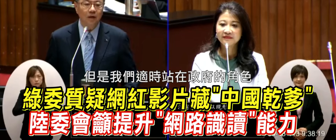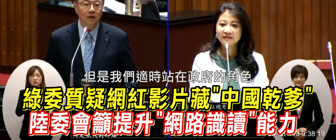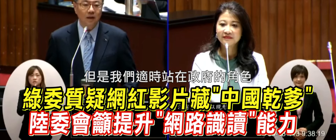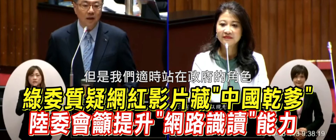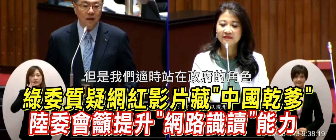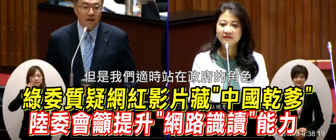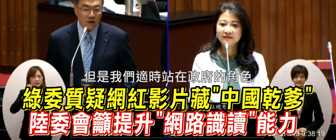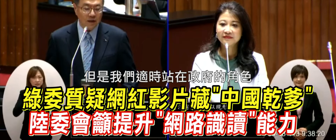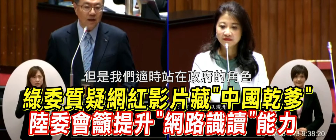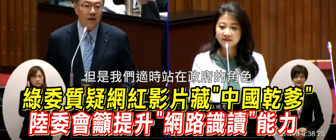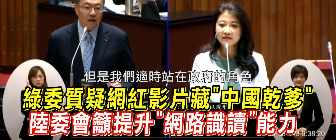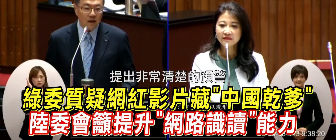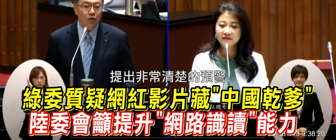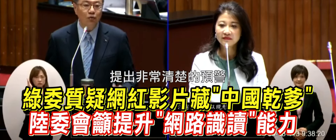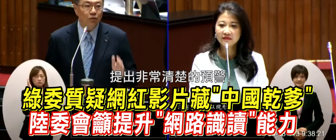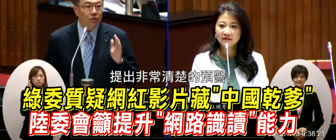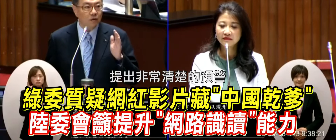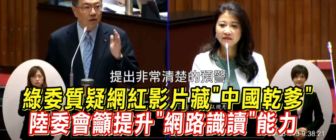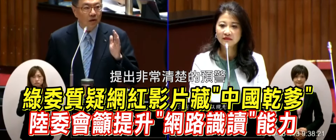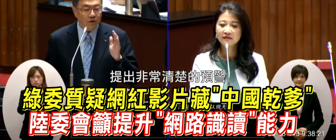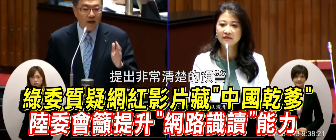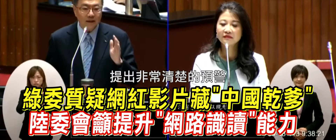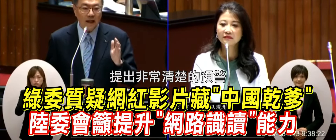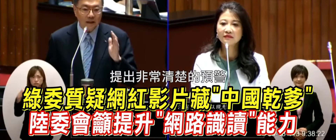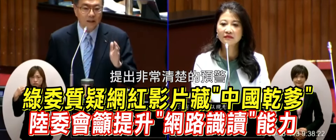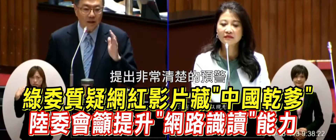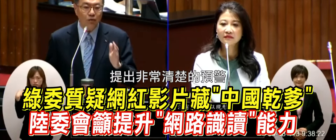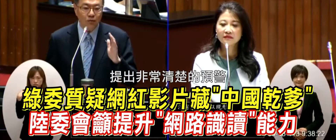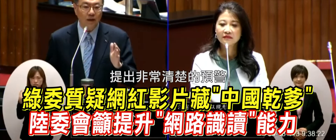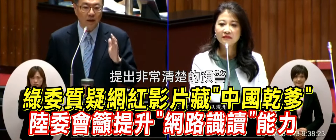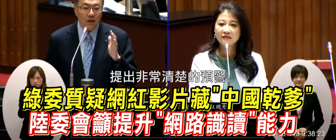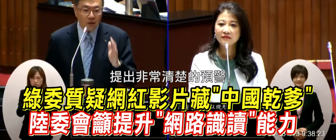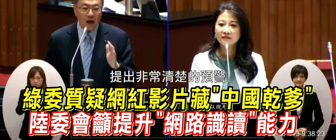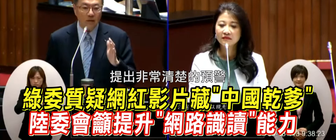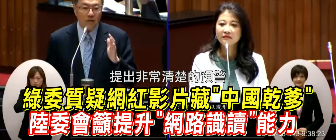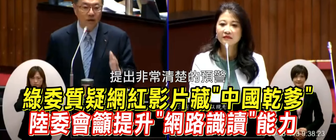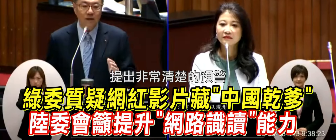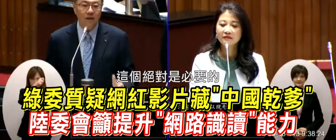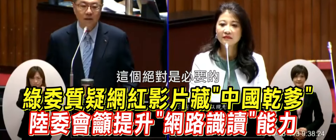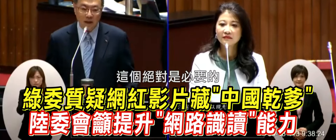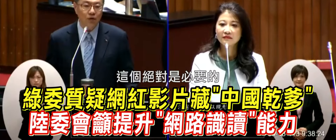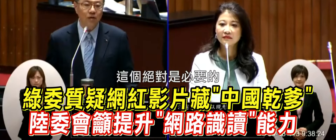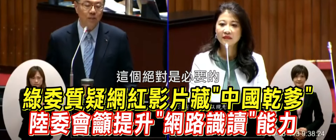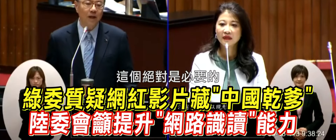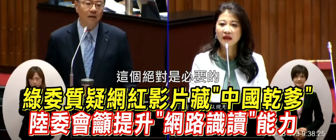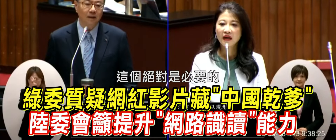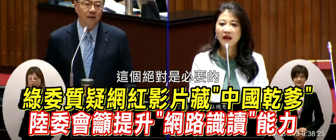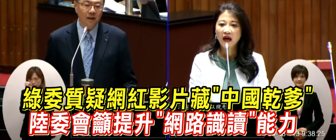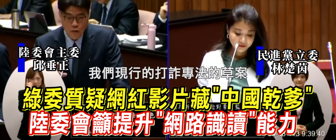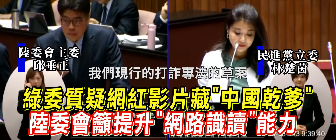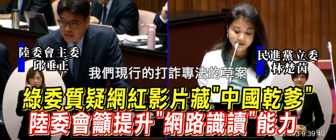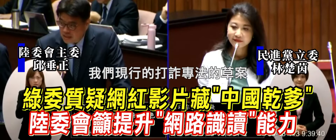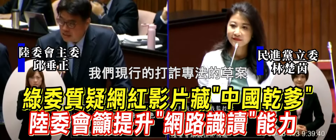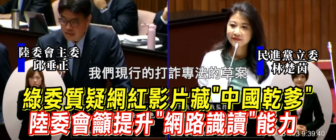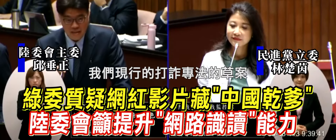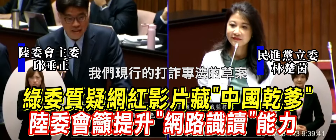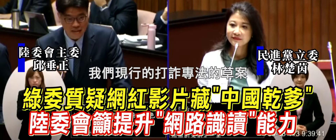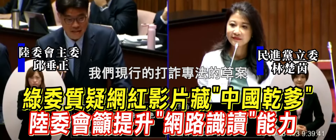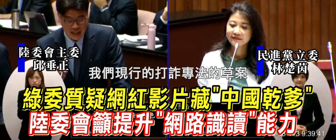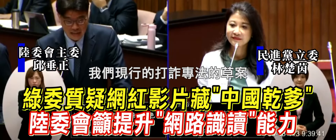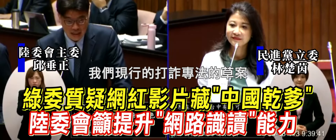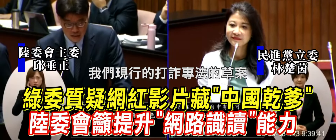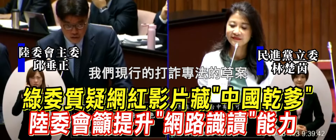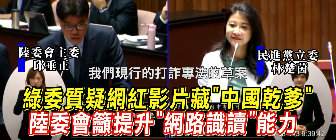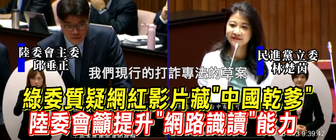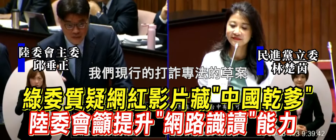政府的角色提出非常清楚的预告预警，这个绝对是必要的。 那我们现行